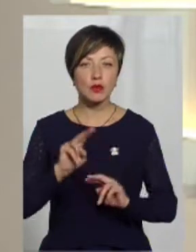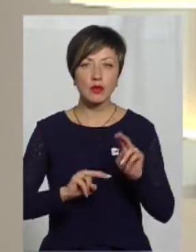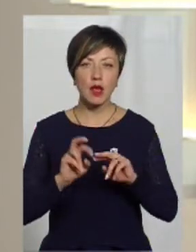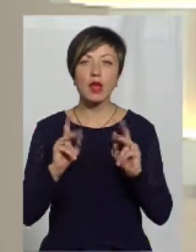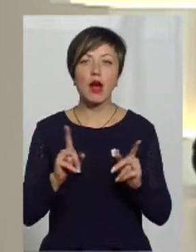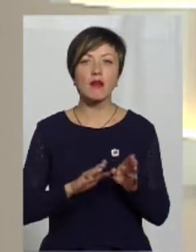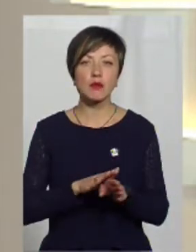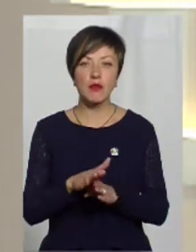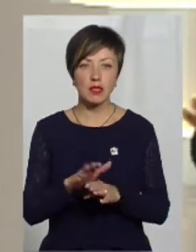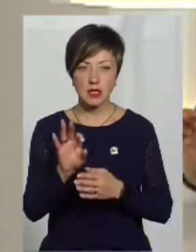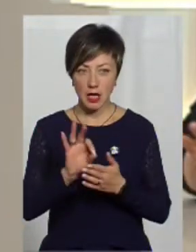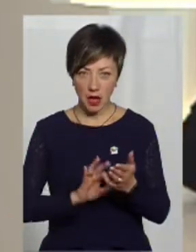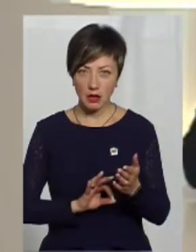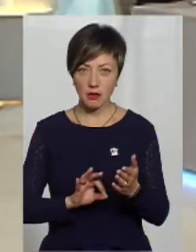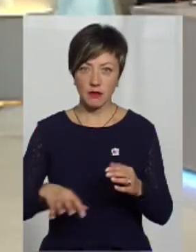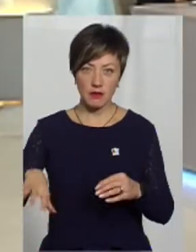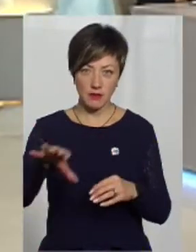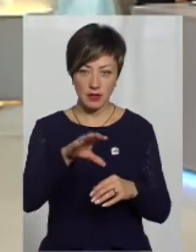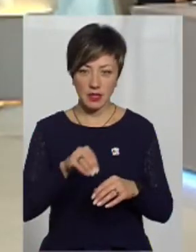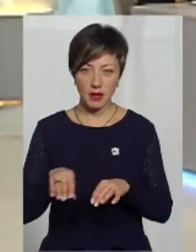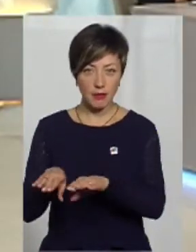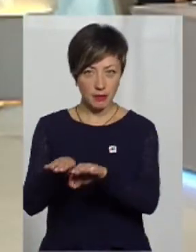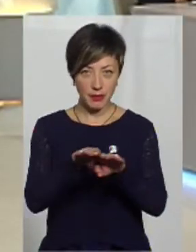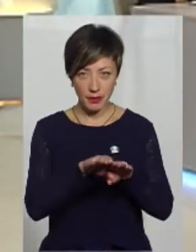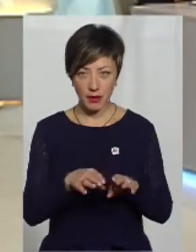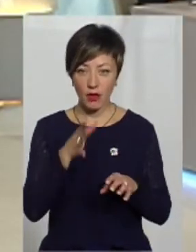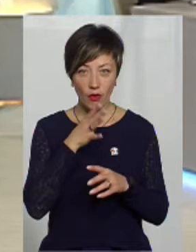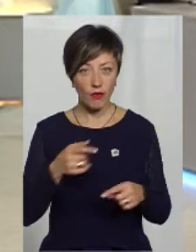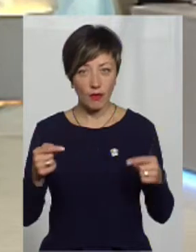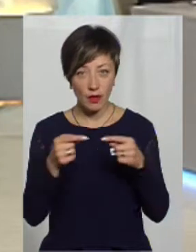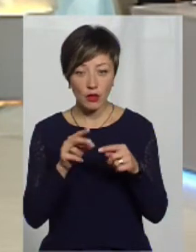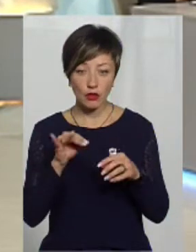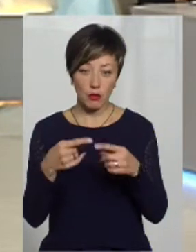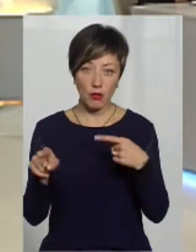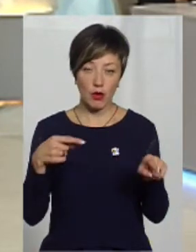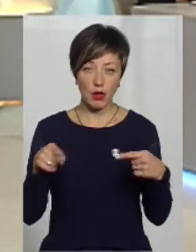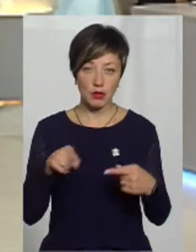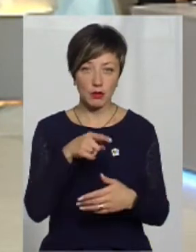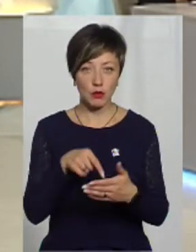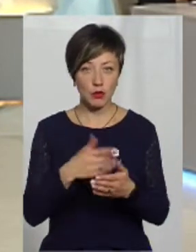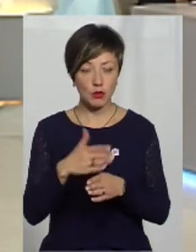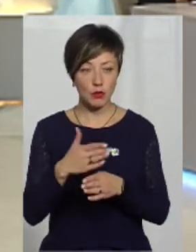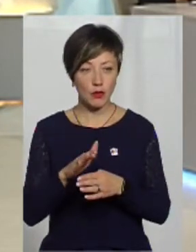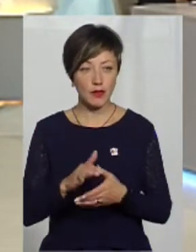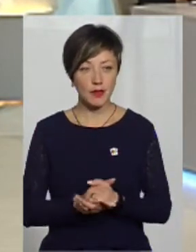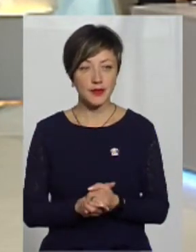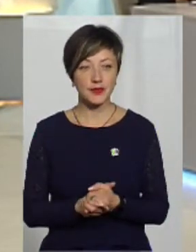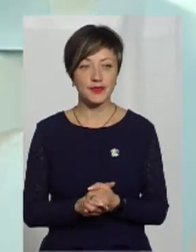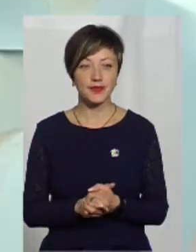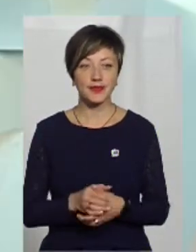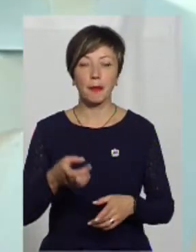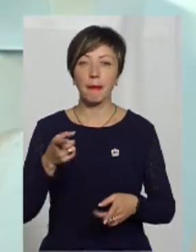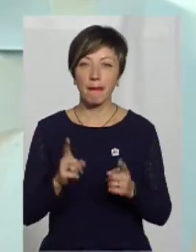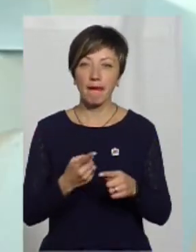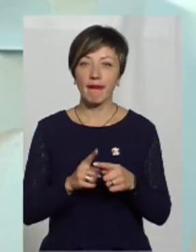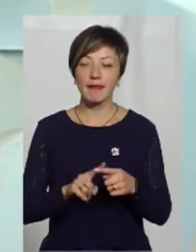це відбувалося? Воно відразу в усіх населених пунктах почалося чи поступово? Насправді